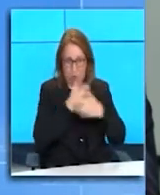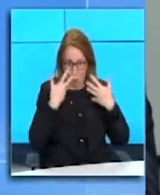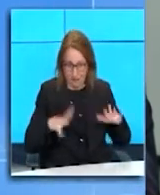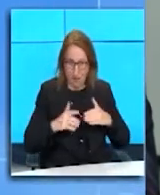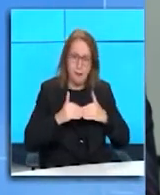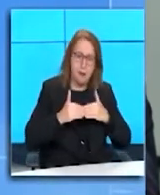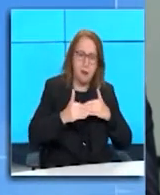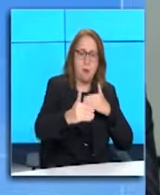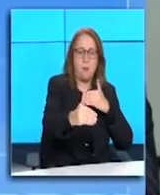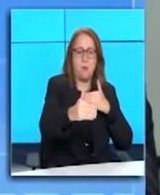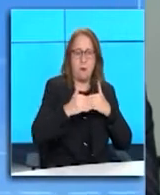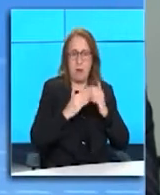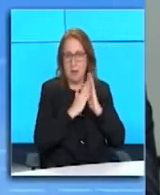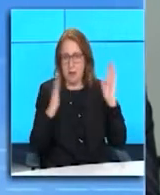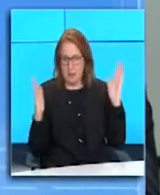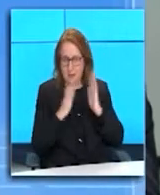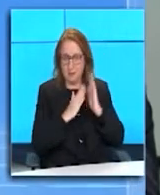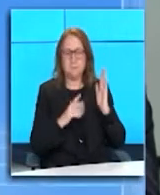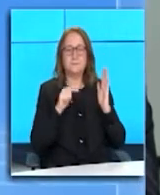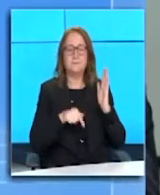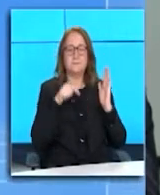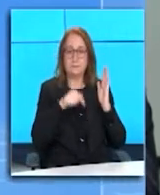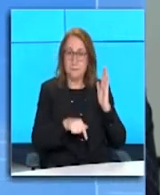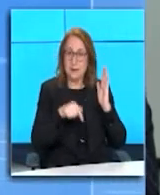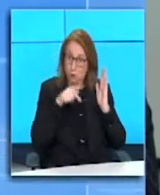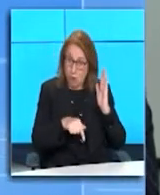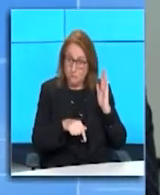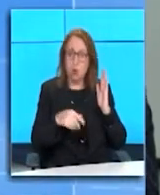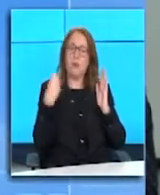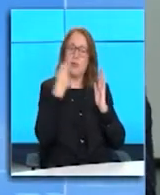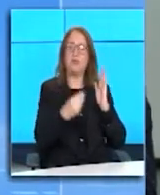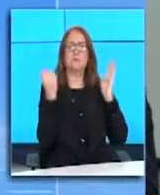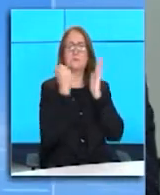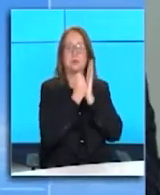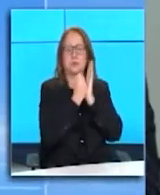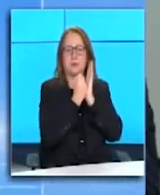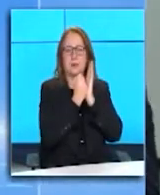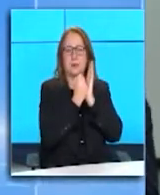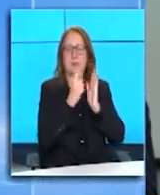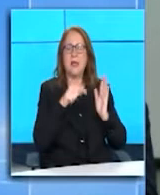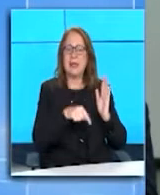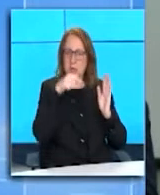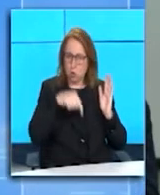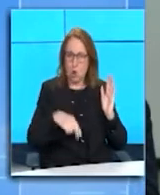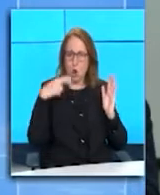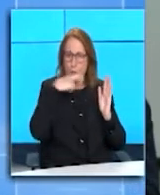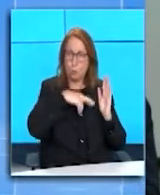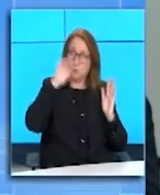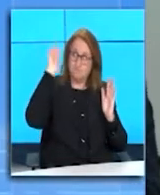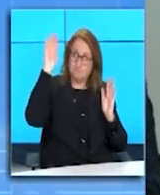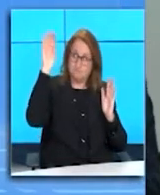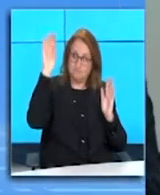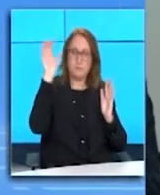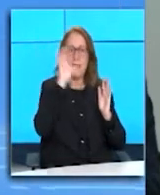ο Πρωθυπουργός, προκειμένου και τα ευρωπαϊκά πιστοποιητικά, γιατί το ευρωπαϊκό πιστοποιητικό δεν είναι απόφαση μιας μόνο χώρας, αλλά είναι μια συνολική